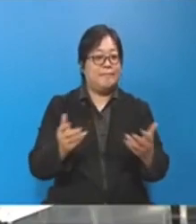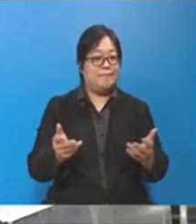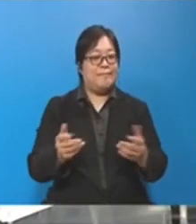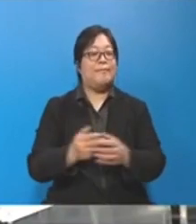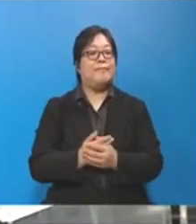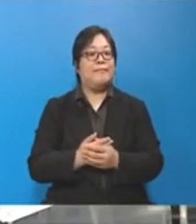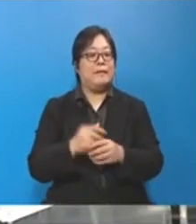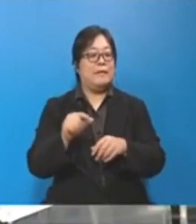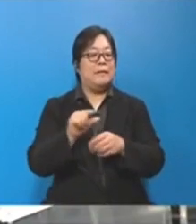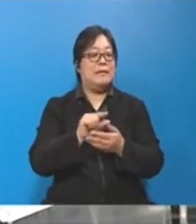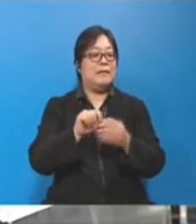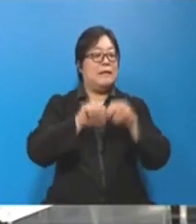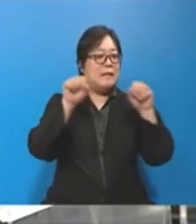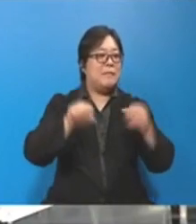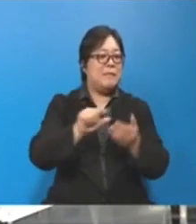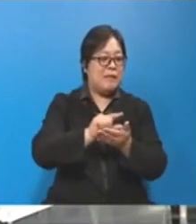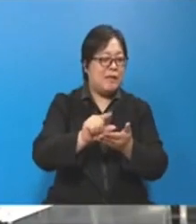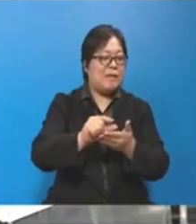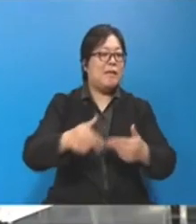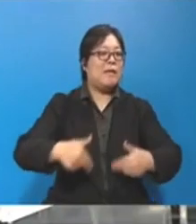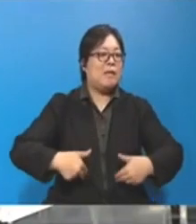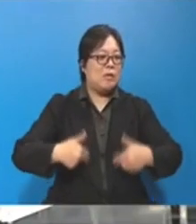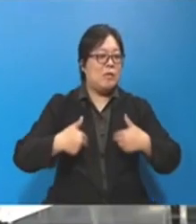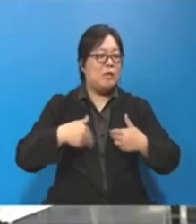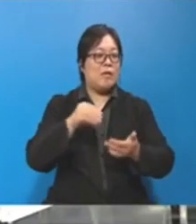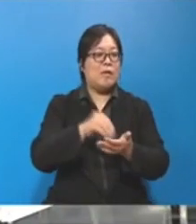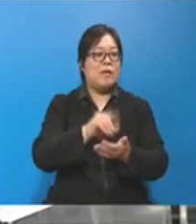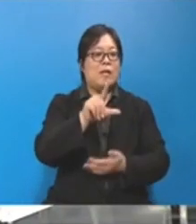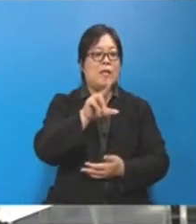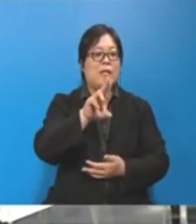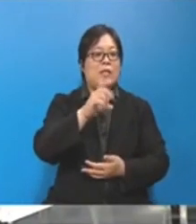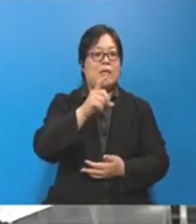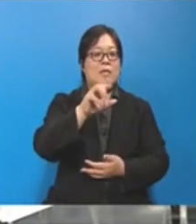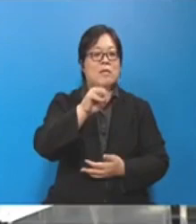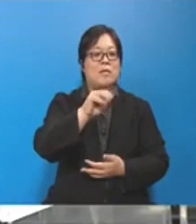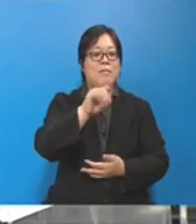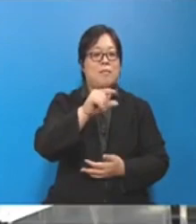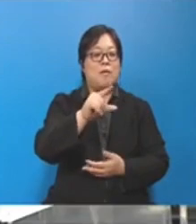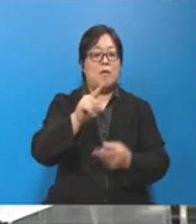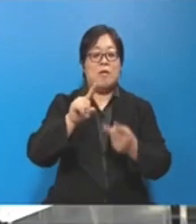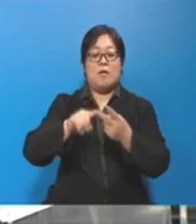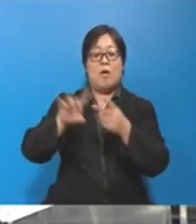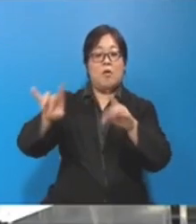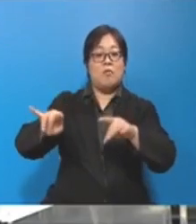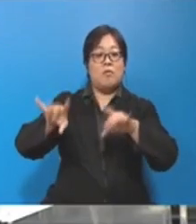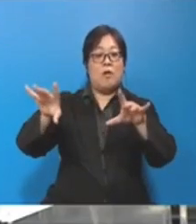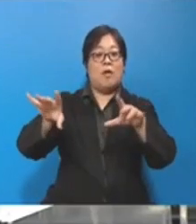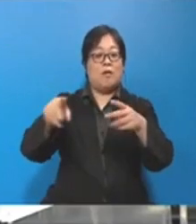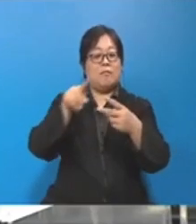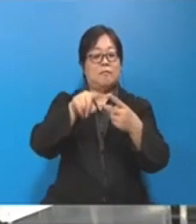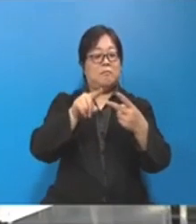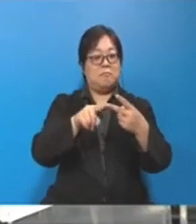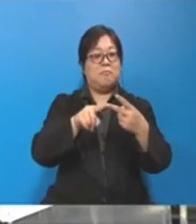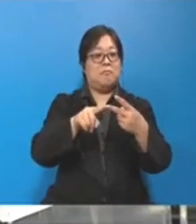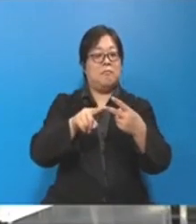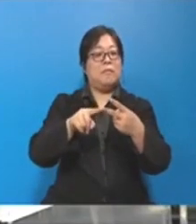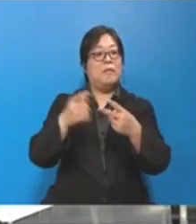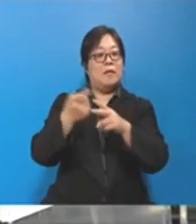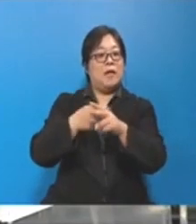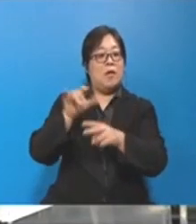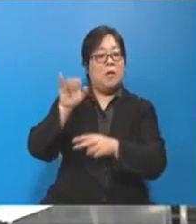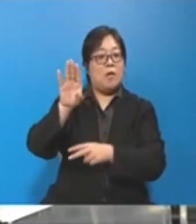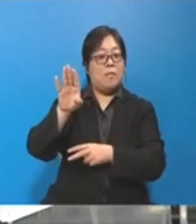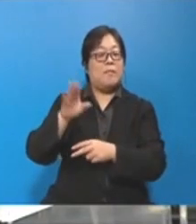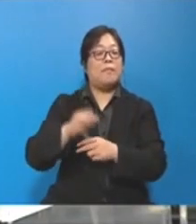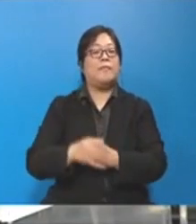sistem gaji ataupun share hidup di helm dan juga Australia Dua negara yang menjadi referensi kepada yang bromad